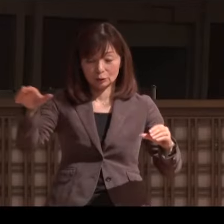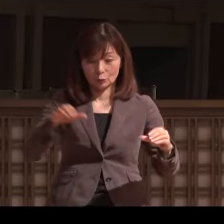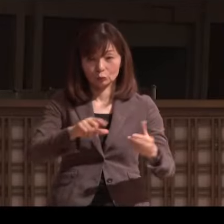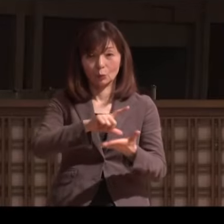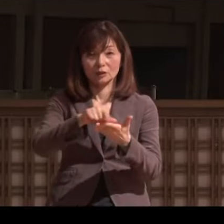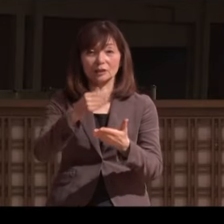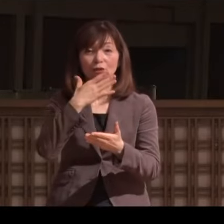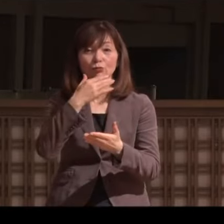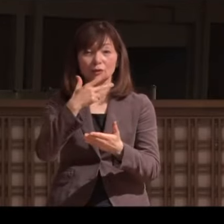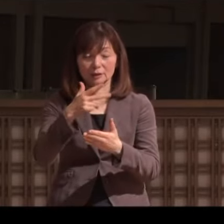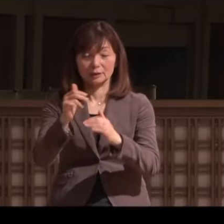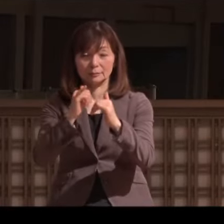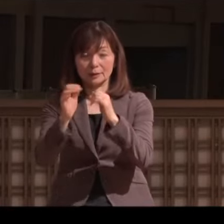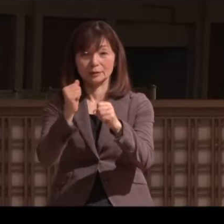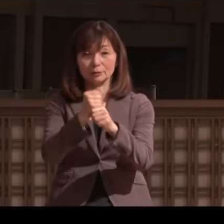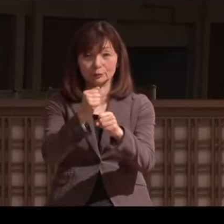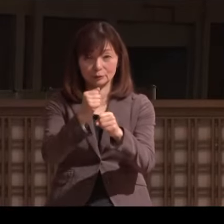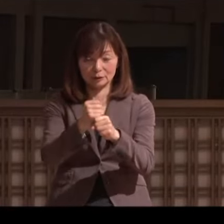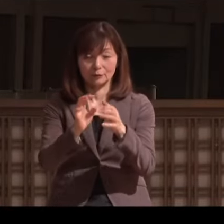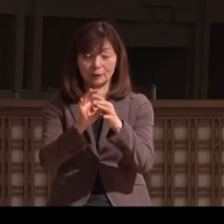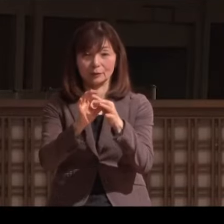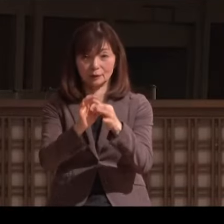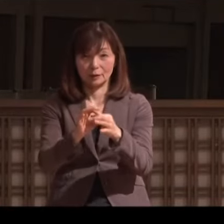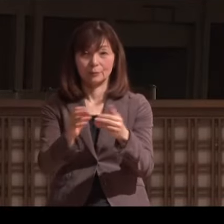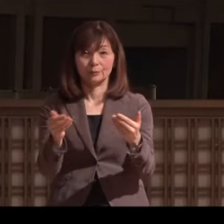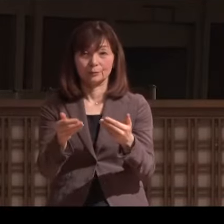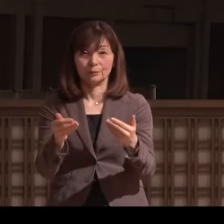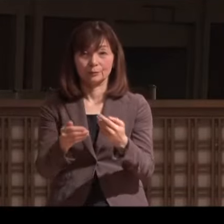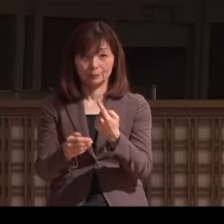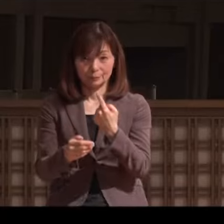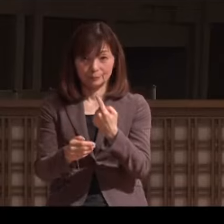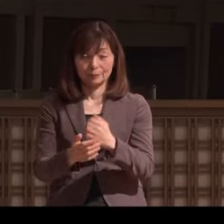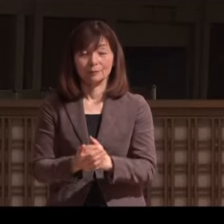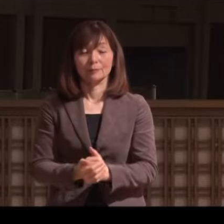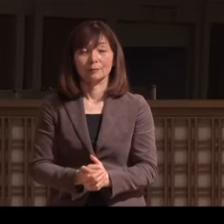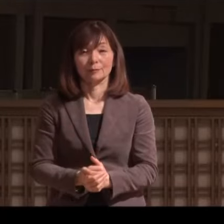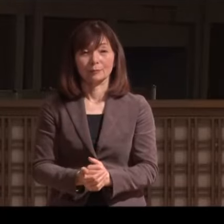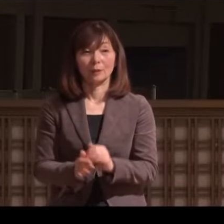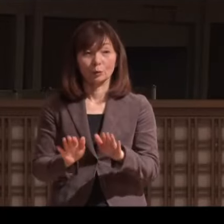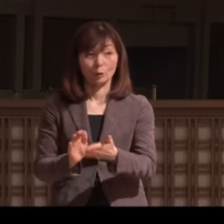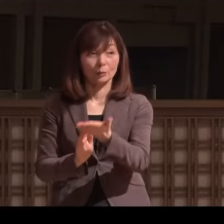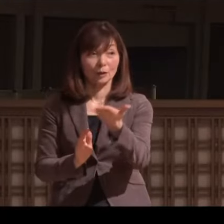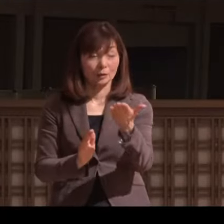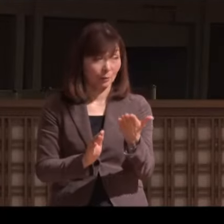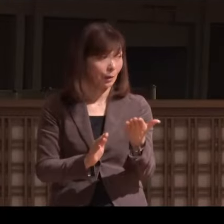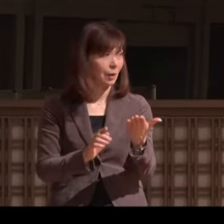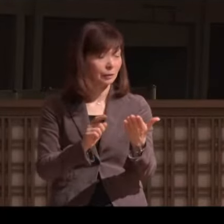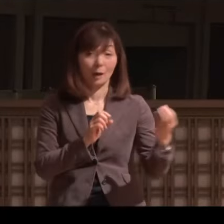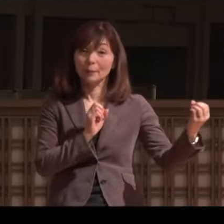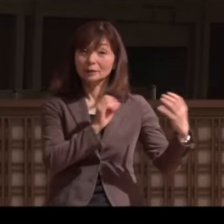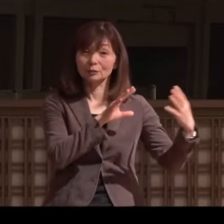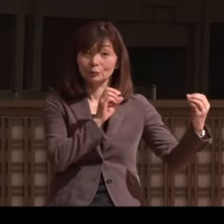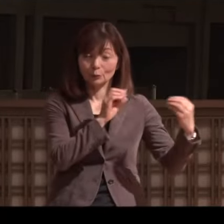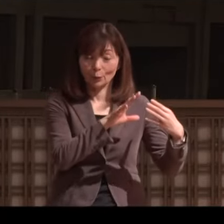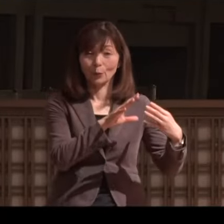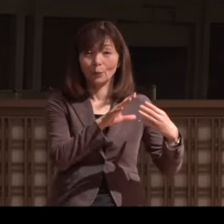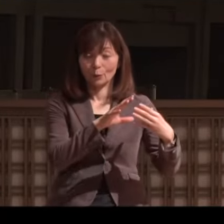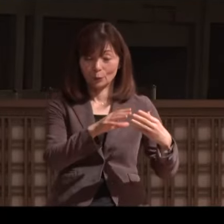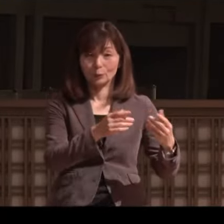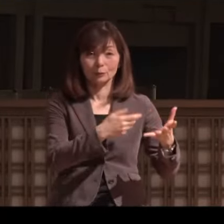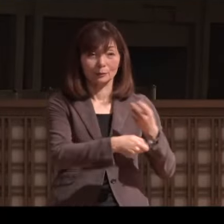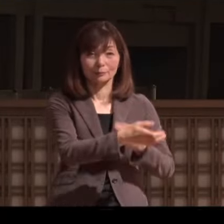にある街づくりに携わっております今日は皆様があのパネリストの方々の話をえ